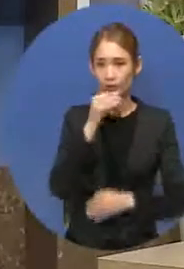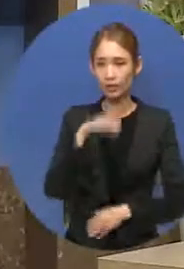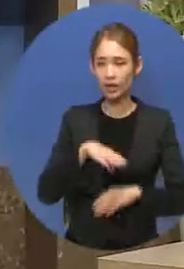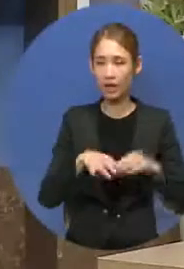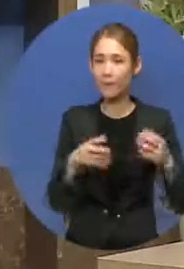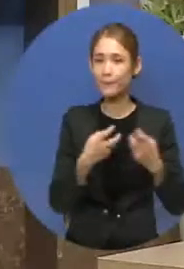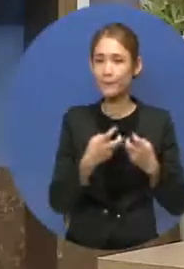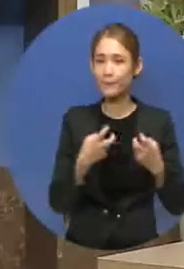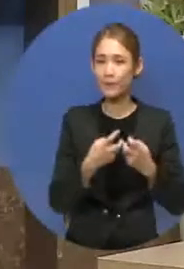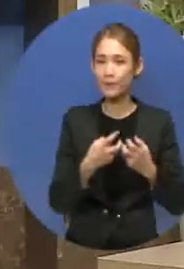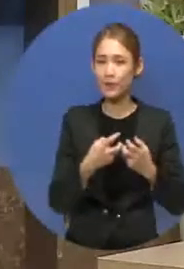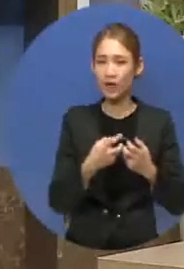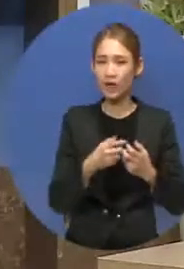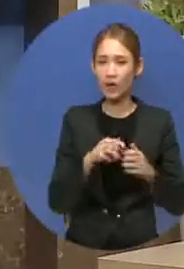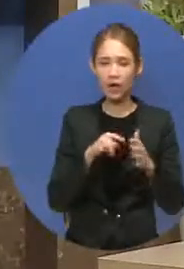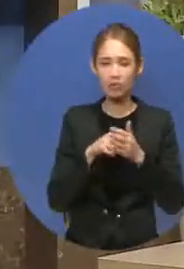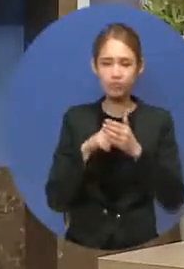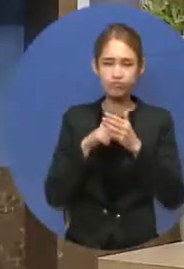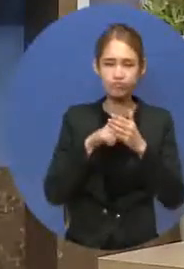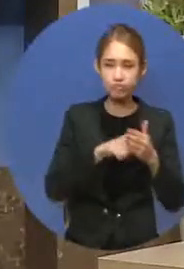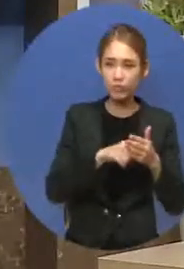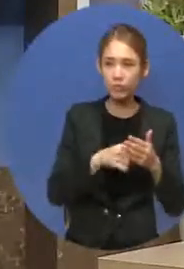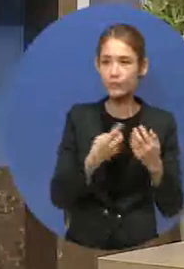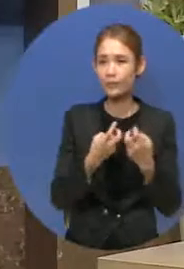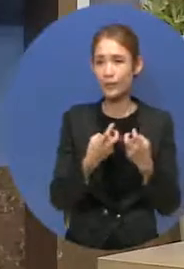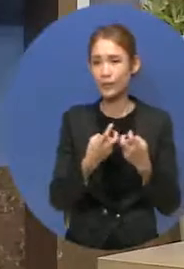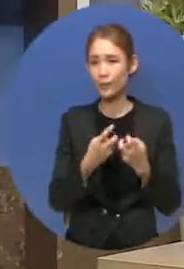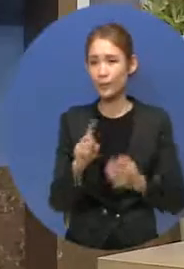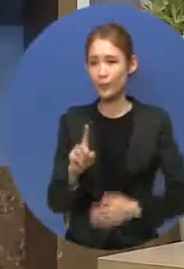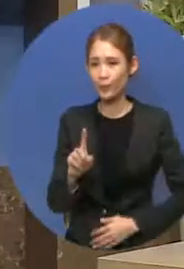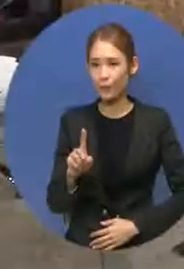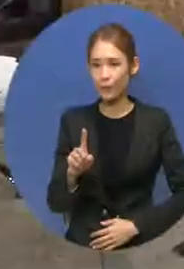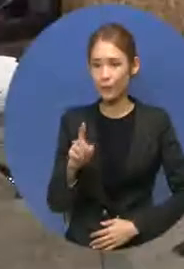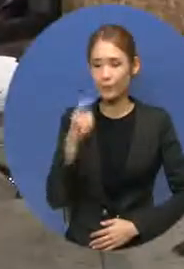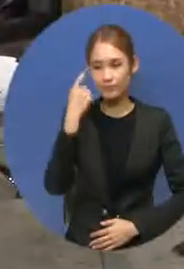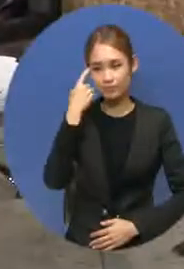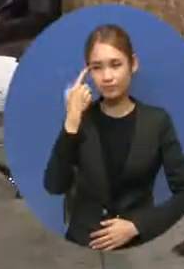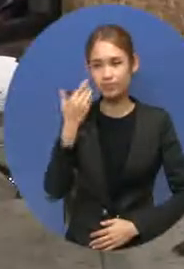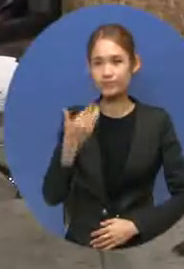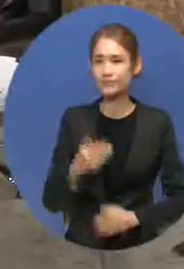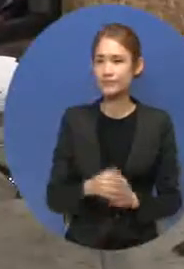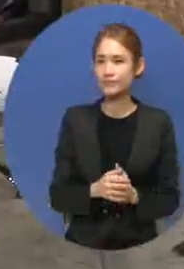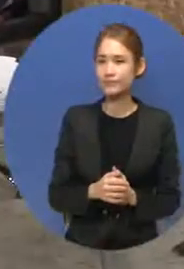대응을 하셨고 좀 어떻게 좀 이겨내셨는지 궁금하거든요. 네.